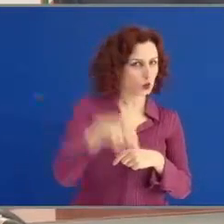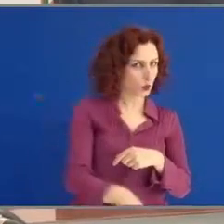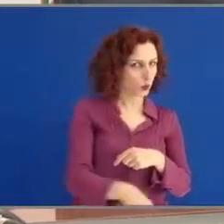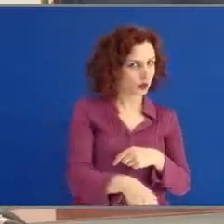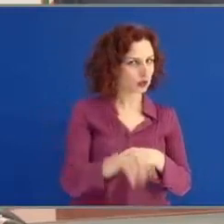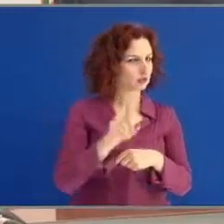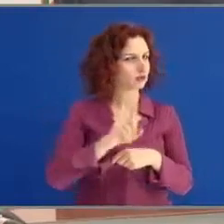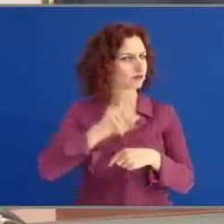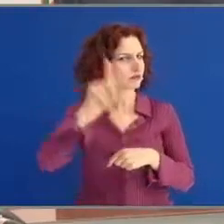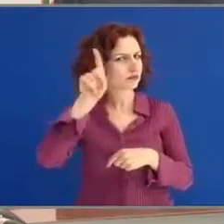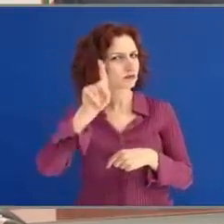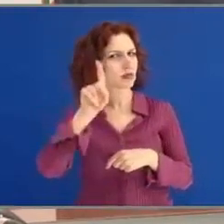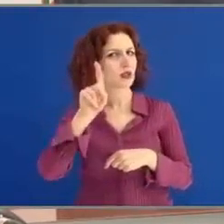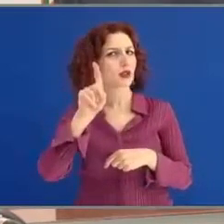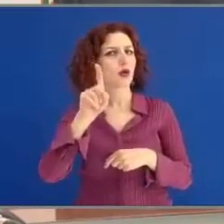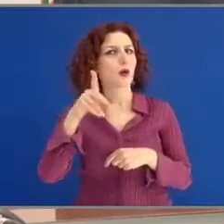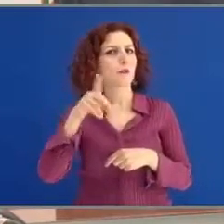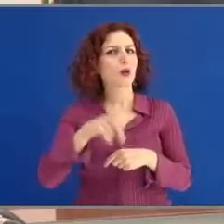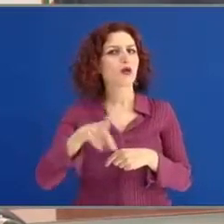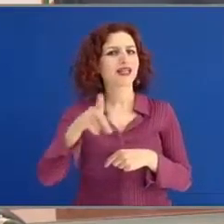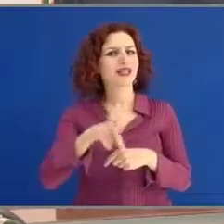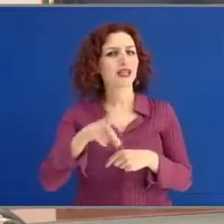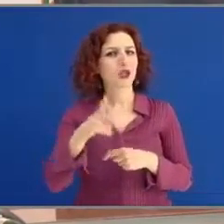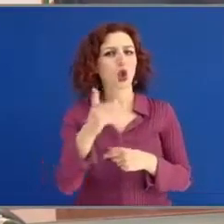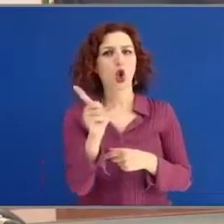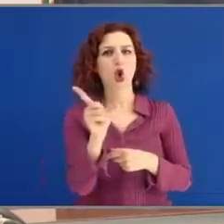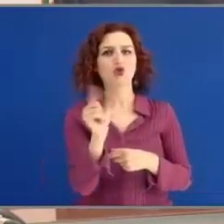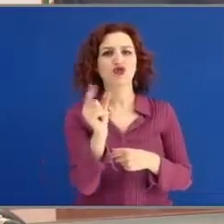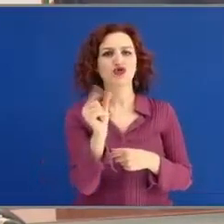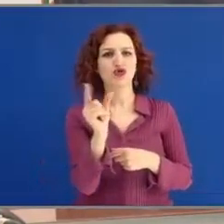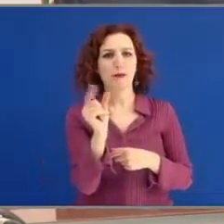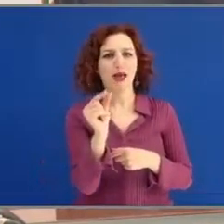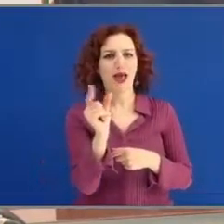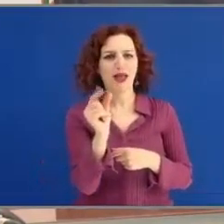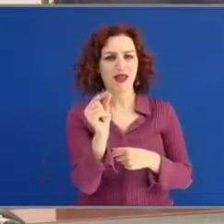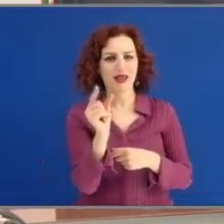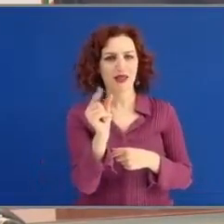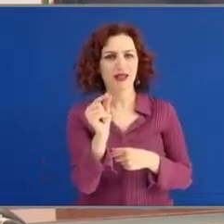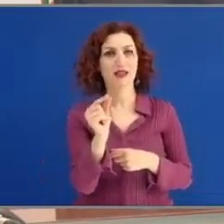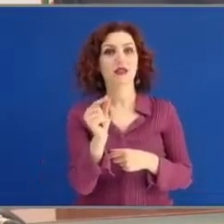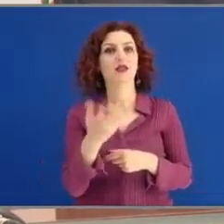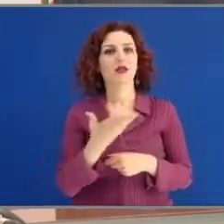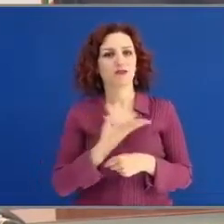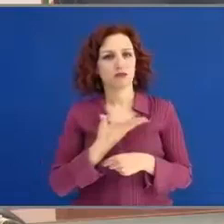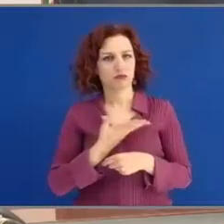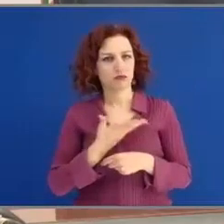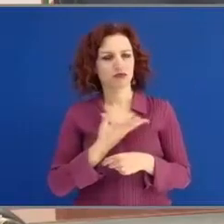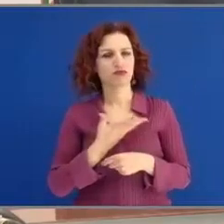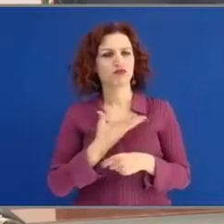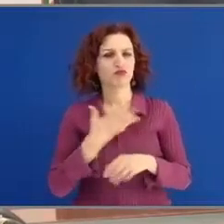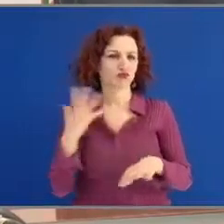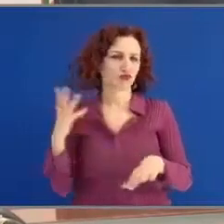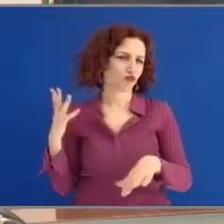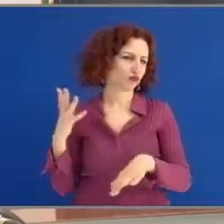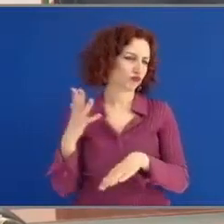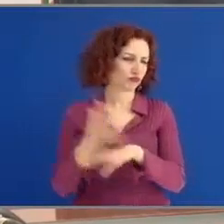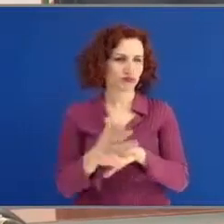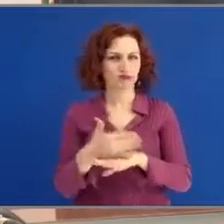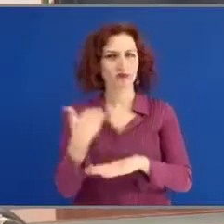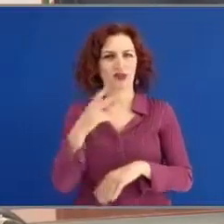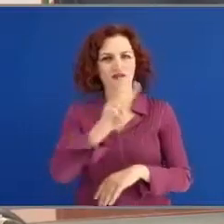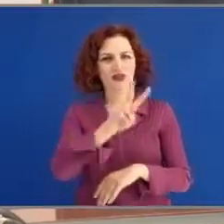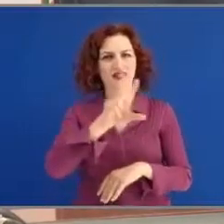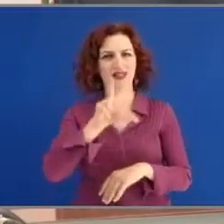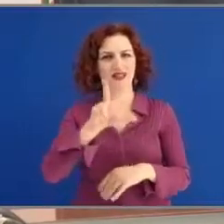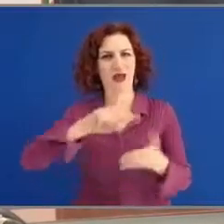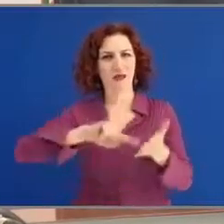il Policlinico Gemelli, che avrà un intervento cospicuo di 23 milioni di